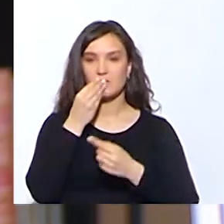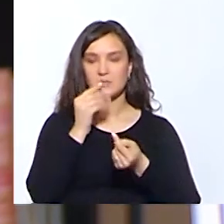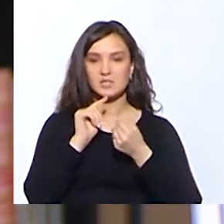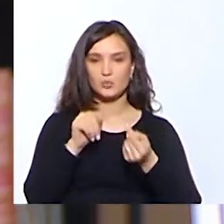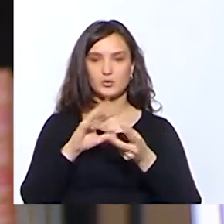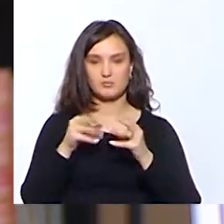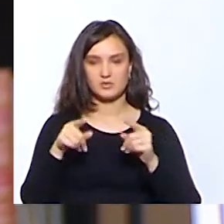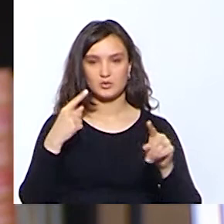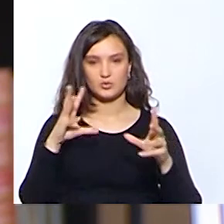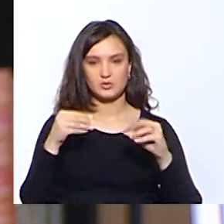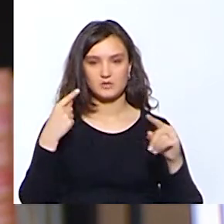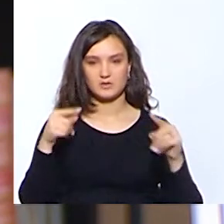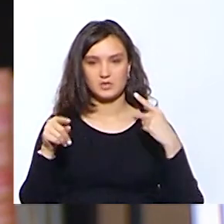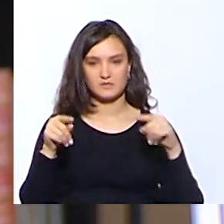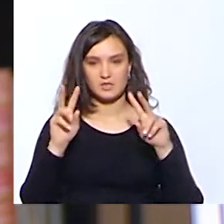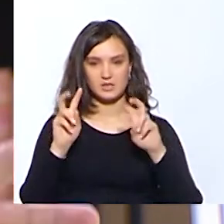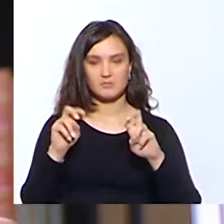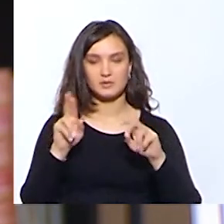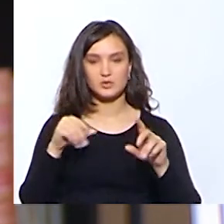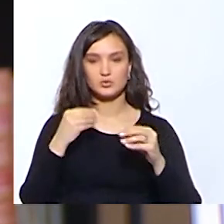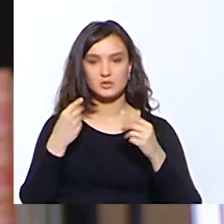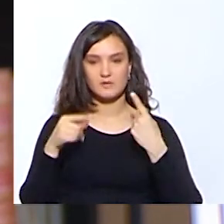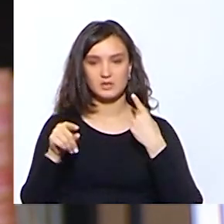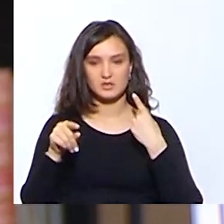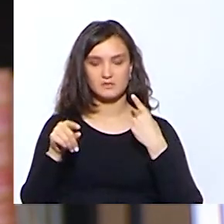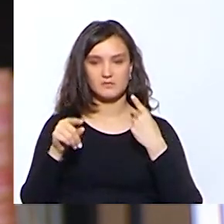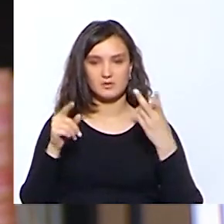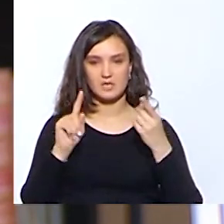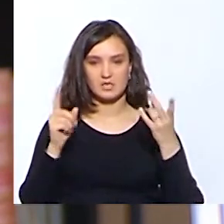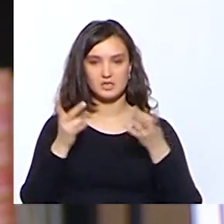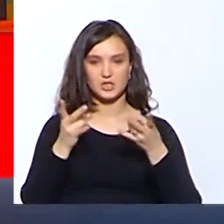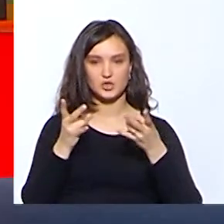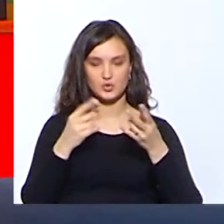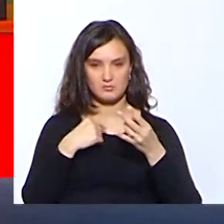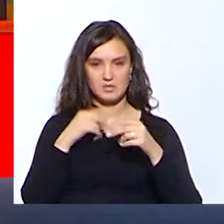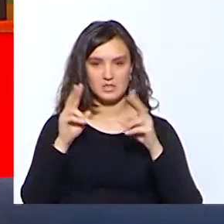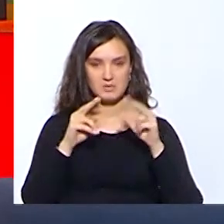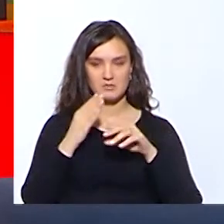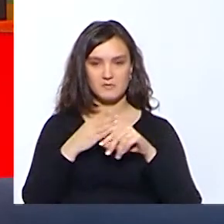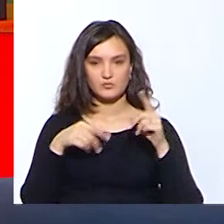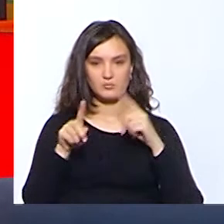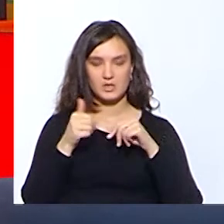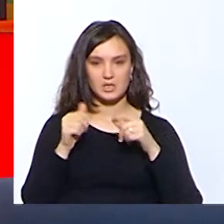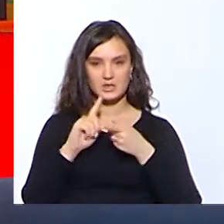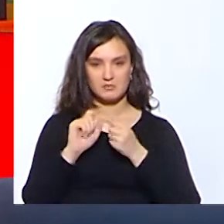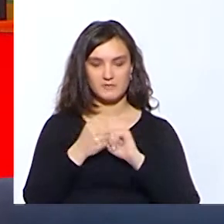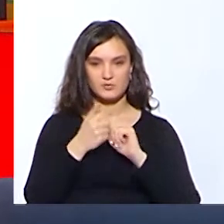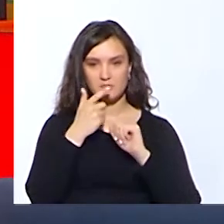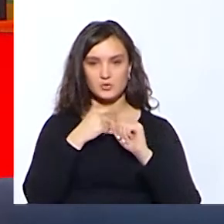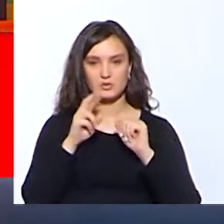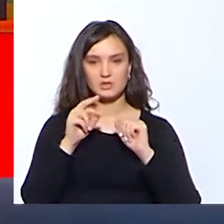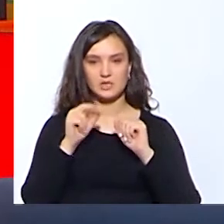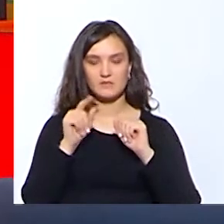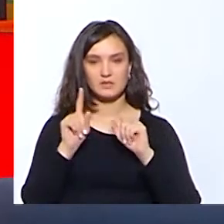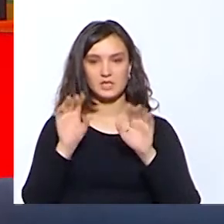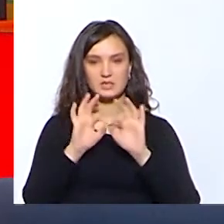აბსოლუტურად სულ სხვადასხვა თემა არის და სულ სხვადასხვა მიდგომა არის აქ საჭირო. მე იმედი მაქვს, ძალიან კარგად დაიმახსოვრეთ რა ბრძანა ახლა ბატონმა დავითმა